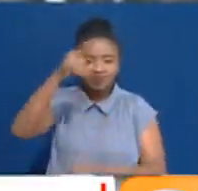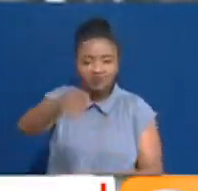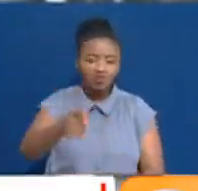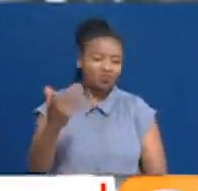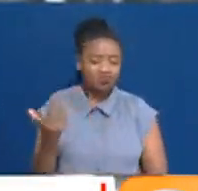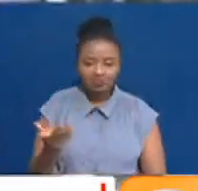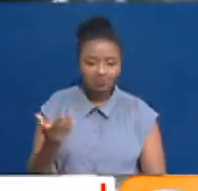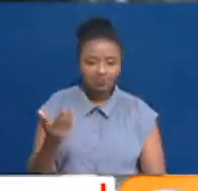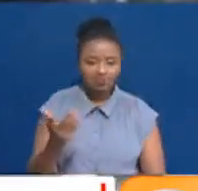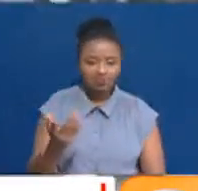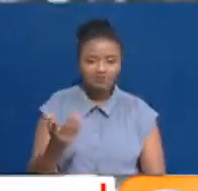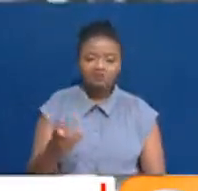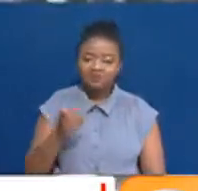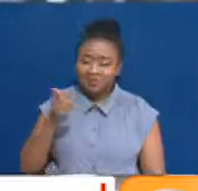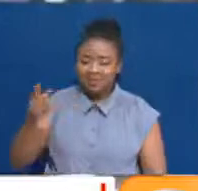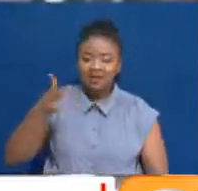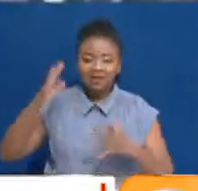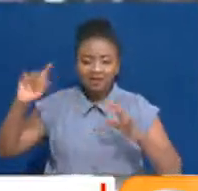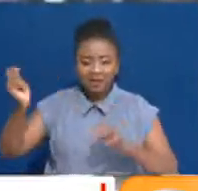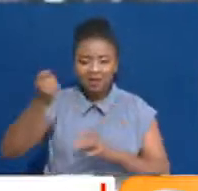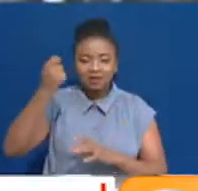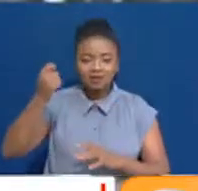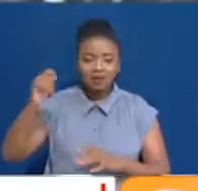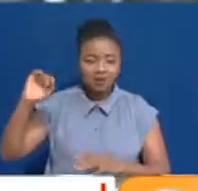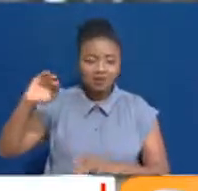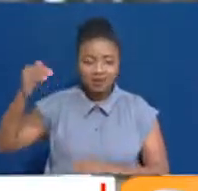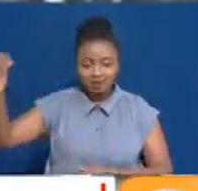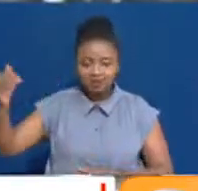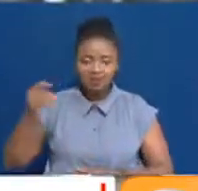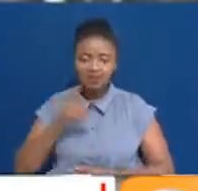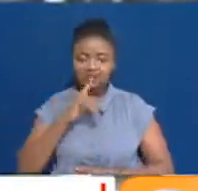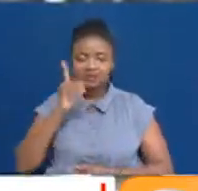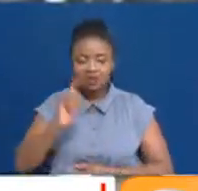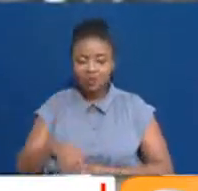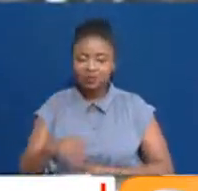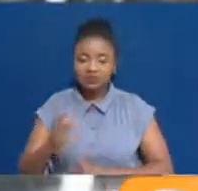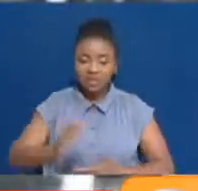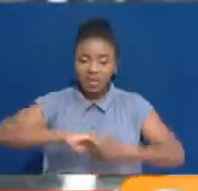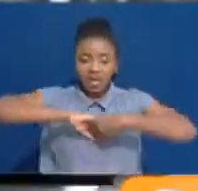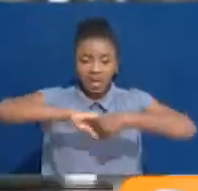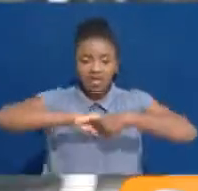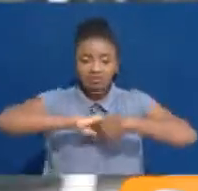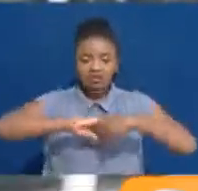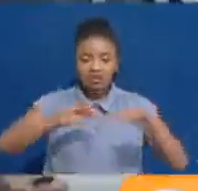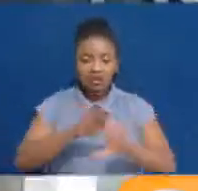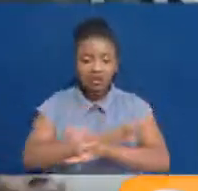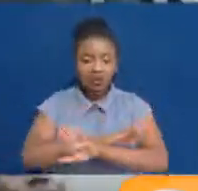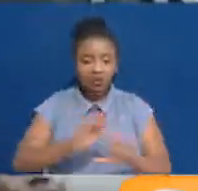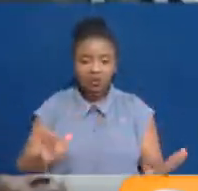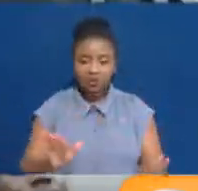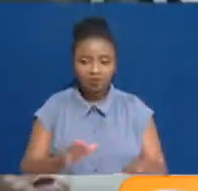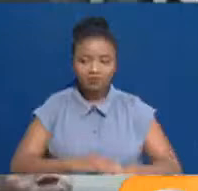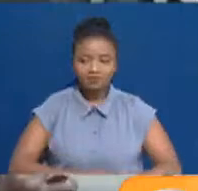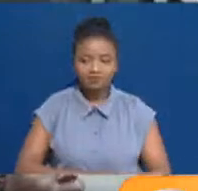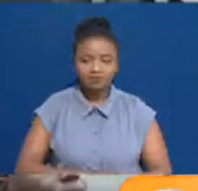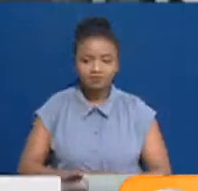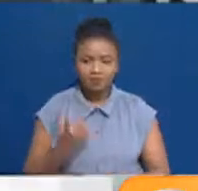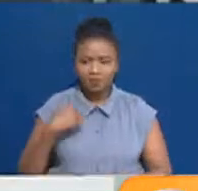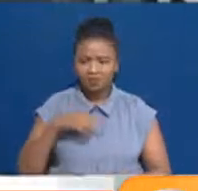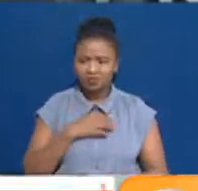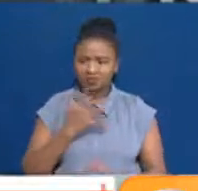zote. Wamesema kwa kauli moja. Mambo ya handshake hawataki. Sisi